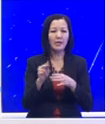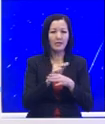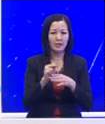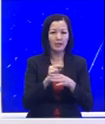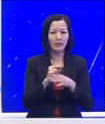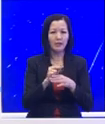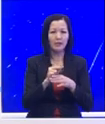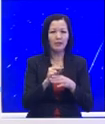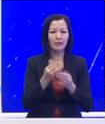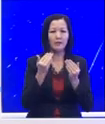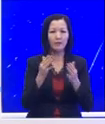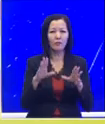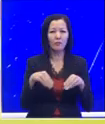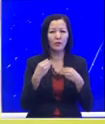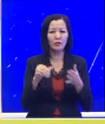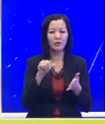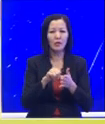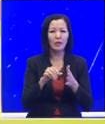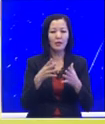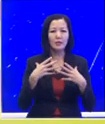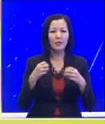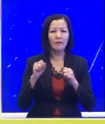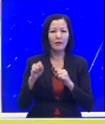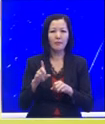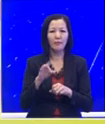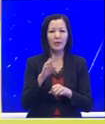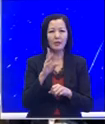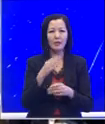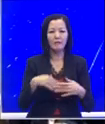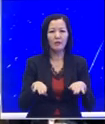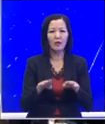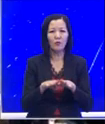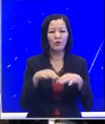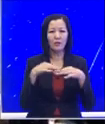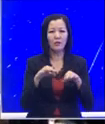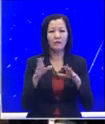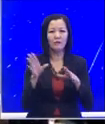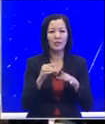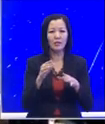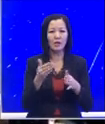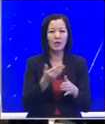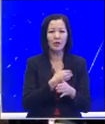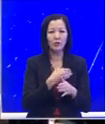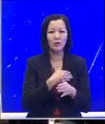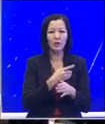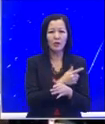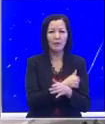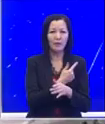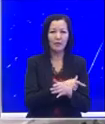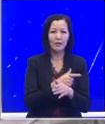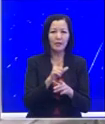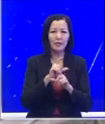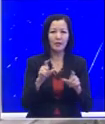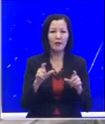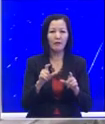На церемонии передачи машин присутствовал министр здравоохранения Ельжан Биртанов. Такой транспорт всегда желанный подарок для медиков. В новых